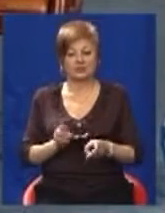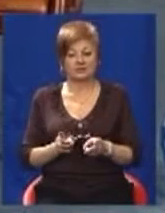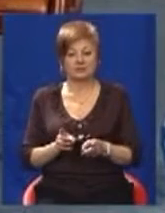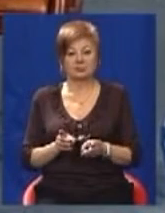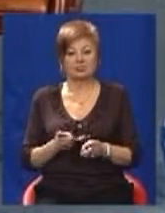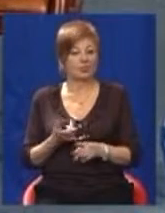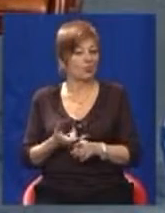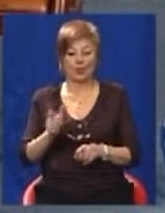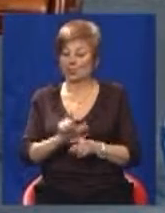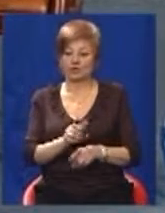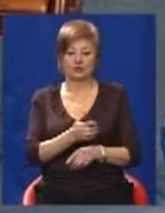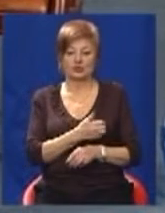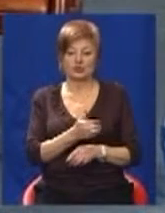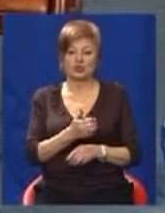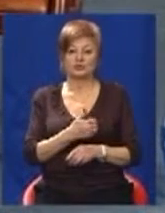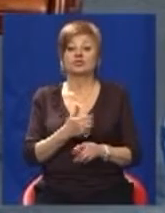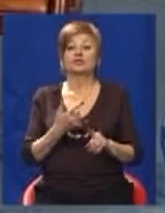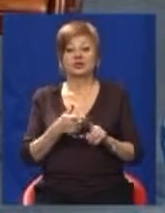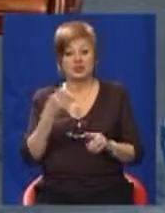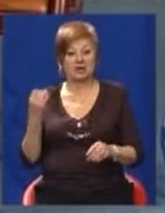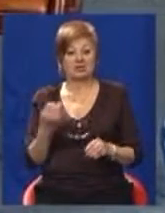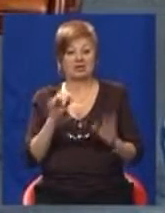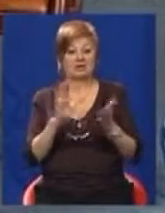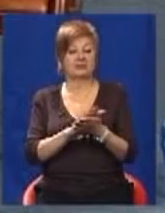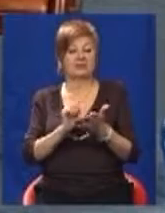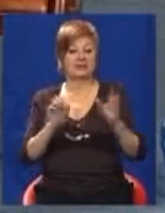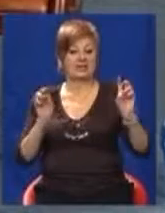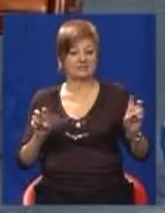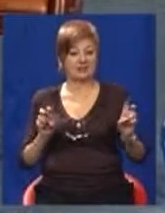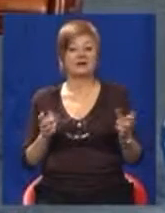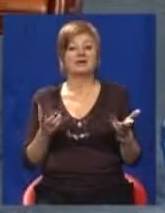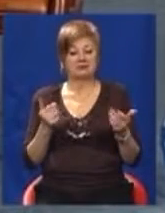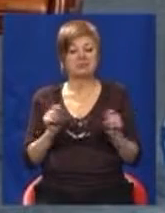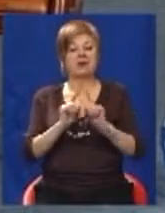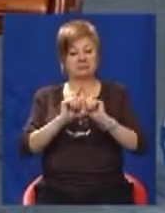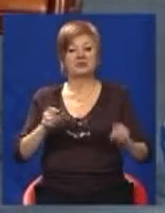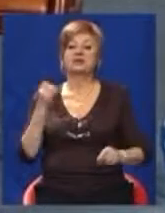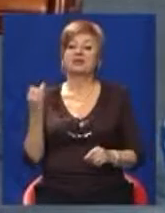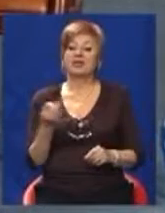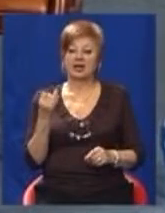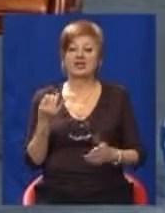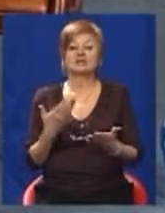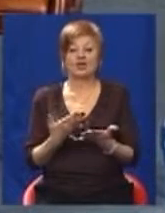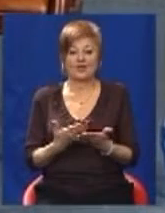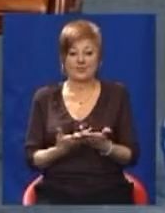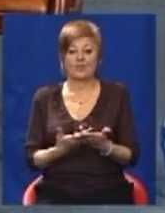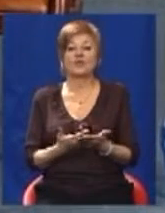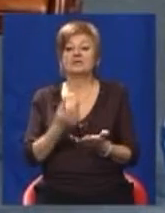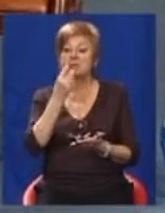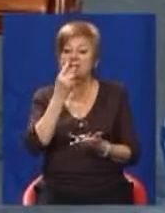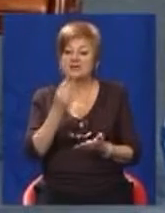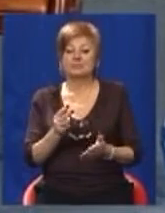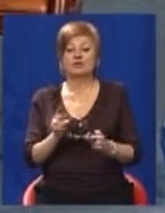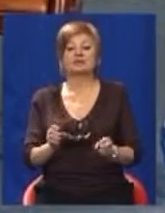виготовляють? Даже дуже таке цікаве названня. Так, назва дійсно таке цікава. Отже, давайте